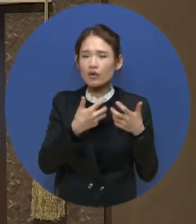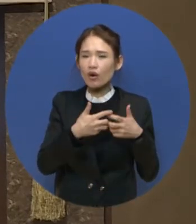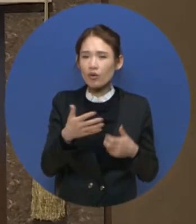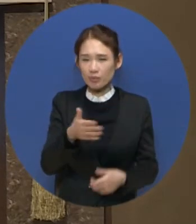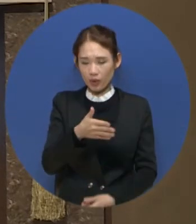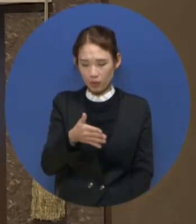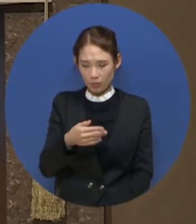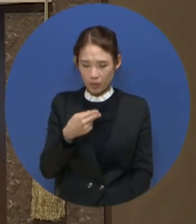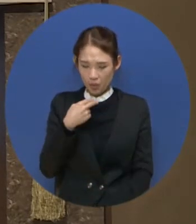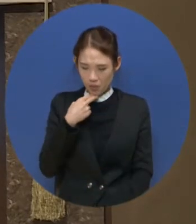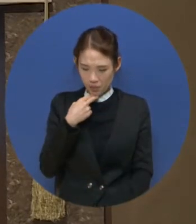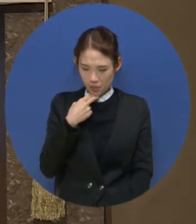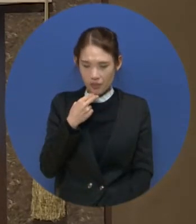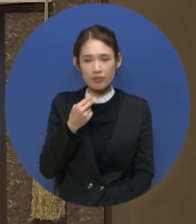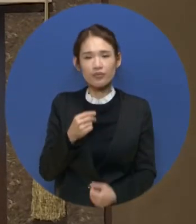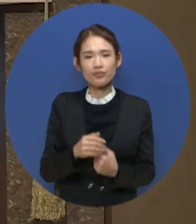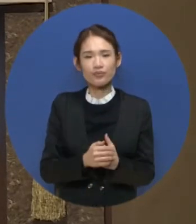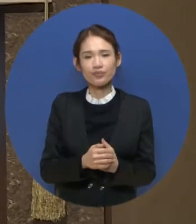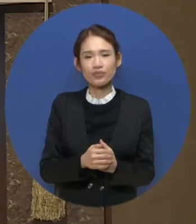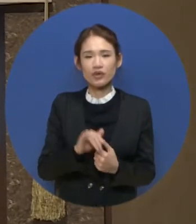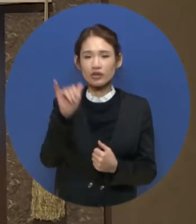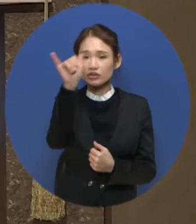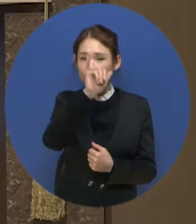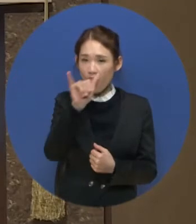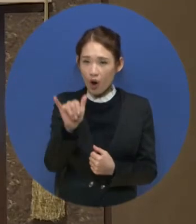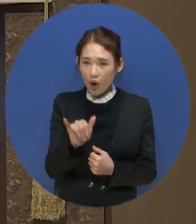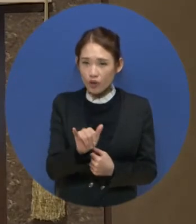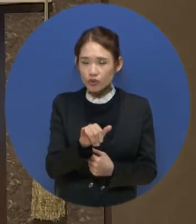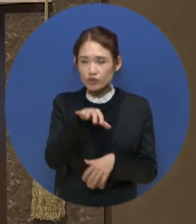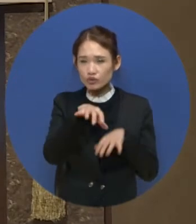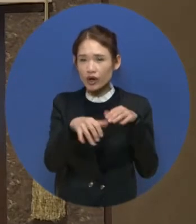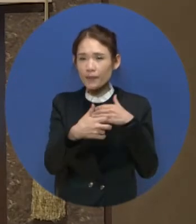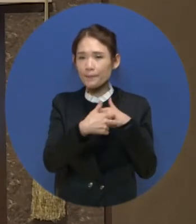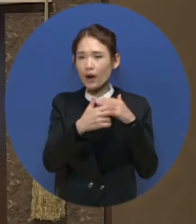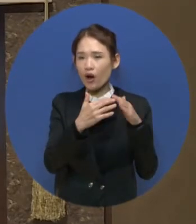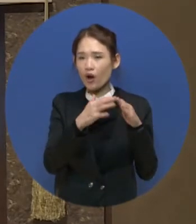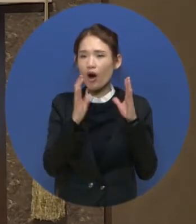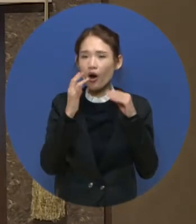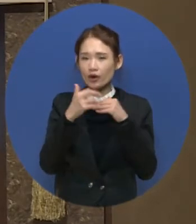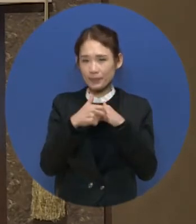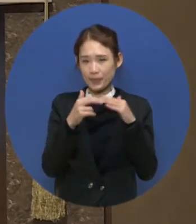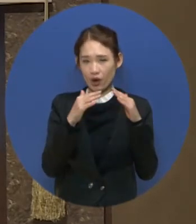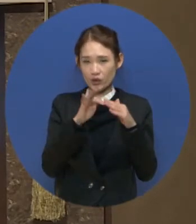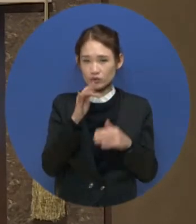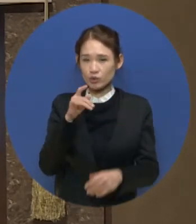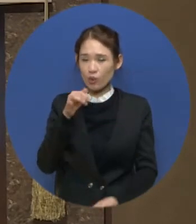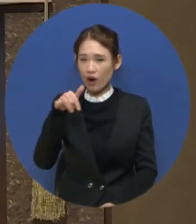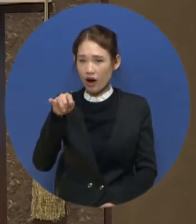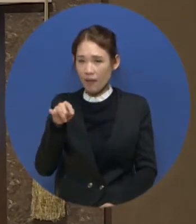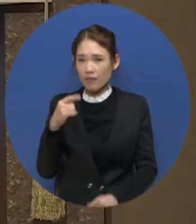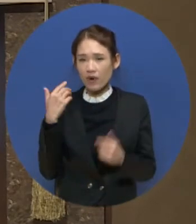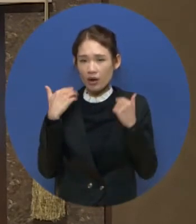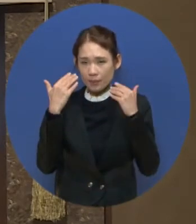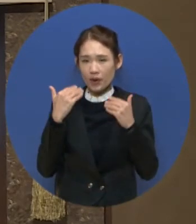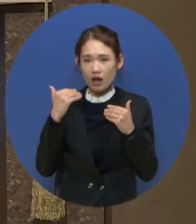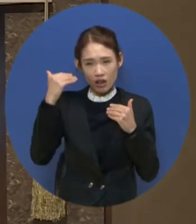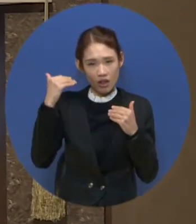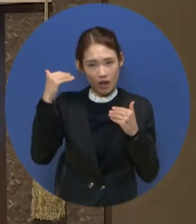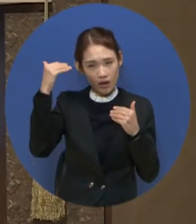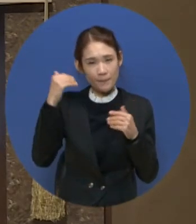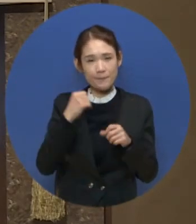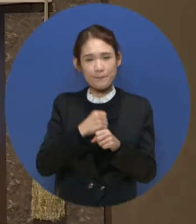도구가 없었거든요. 그래서 전국에 있는 소아과에서 아이들의 이런 발달 수준이 어느 정도